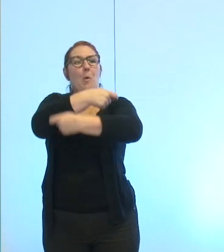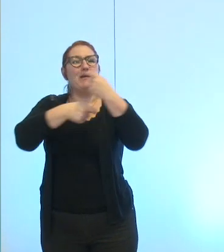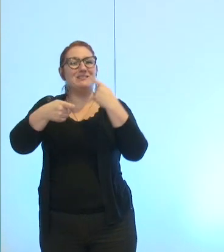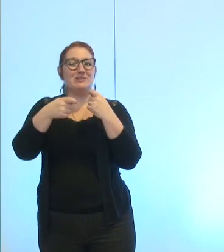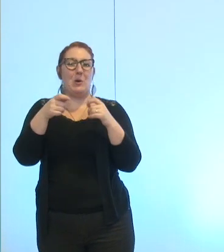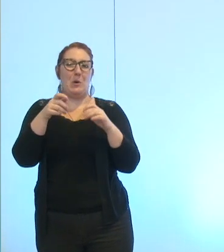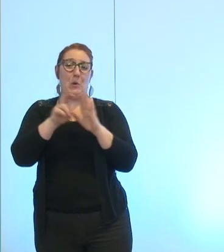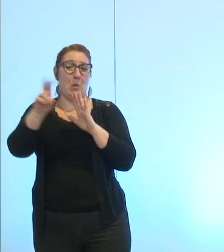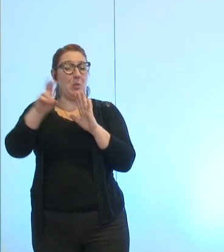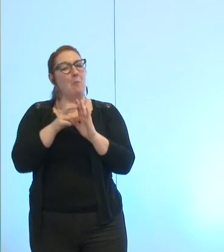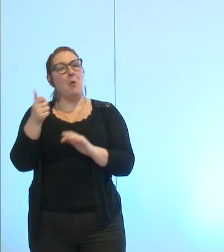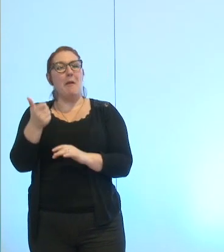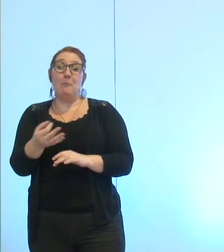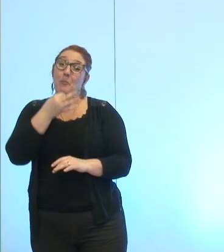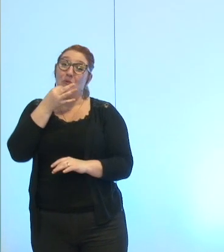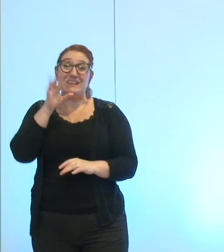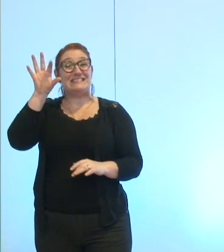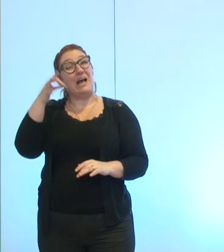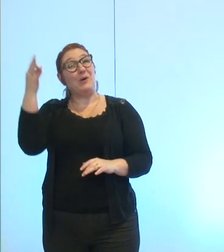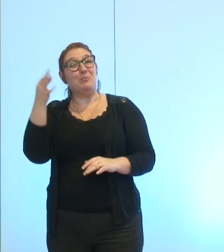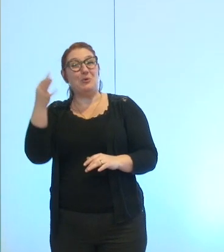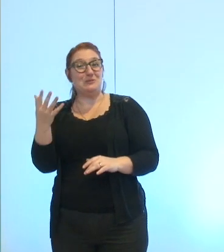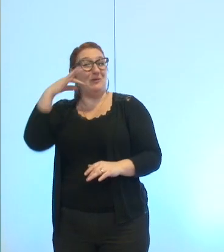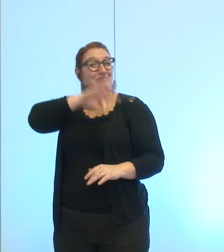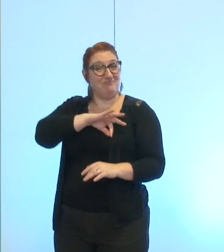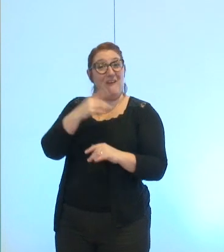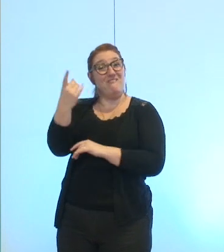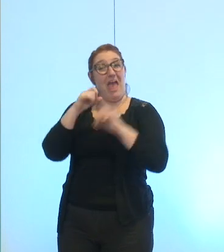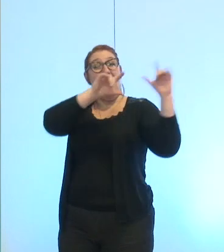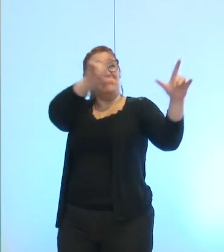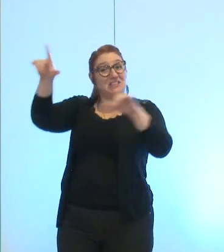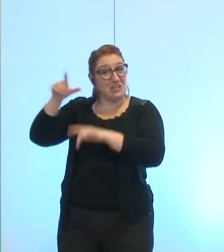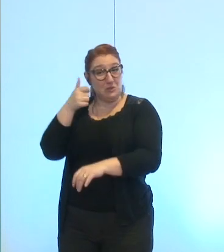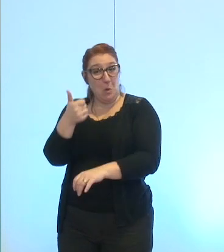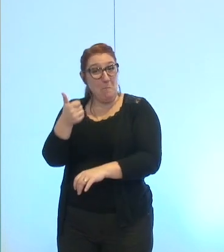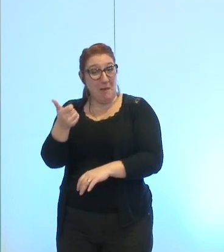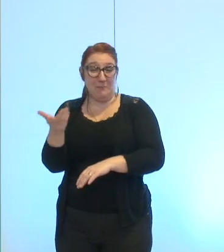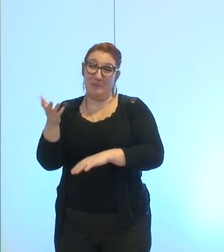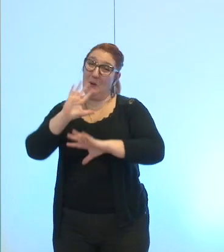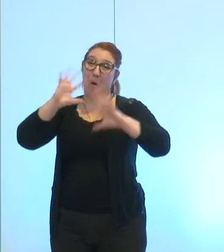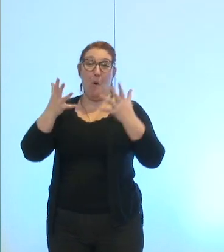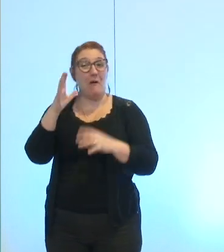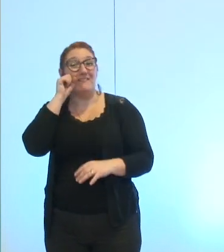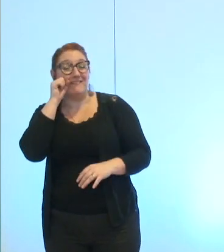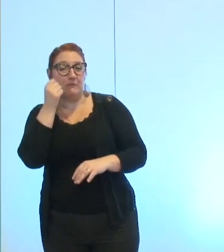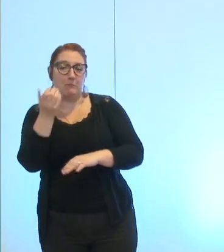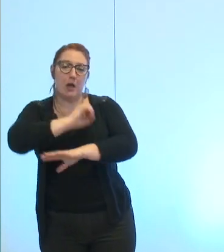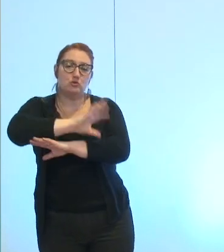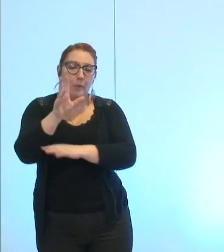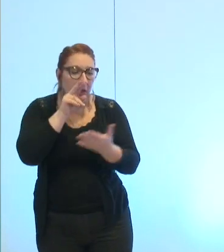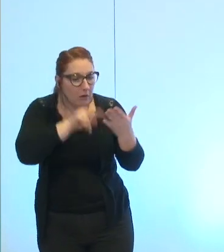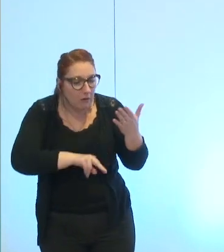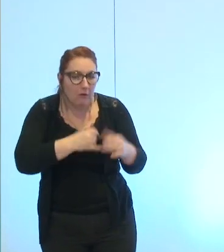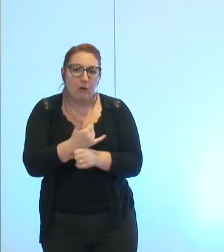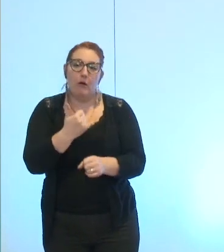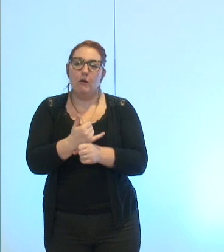aussi appris en lisant le journal le coût de cette nouvelle décision est très clair une disparition de recettes